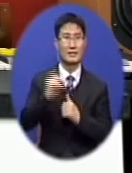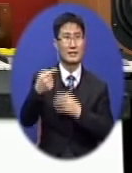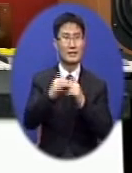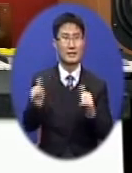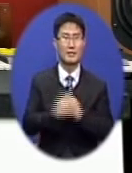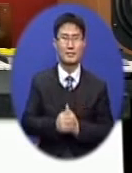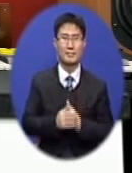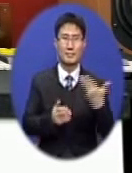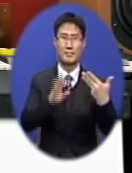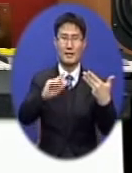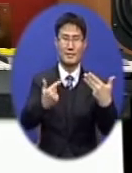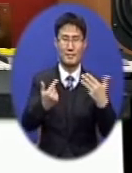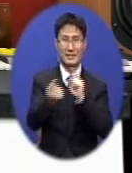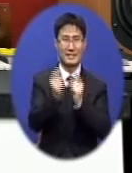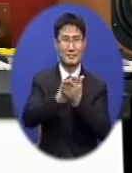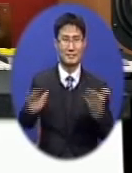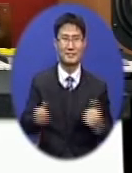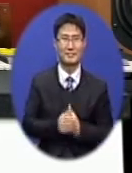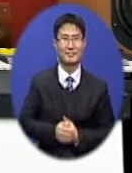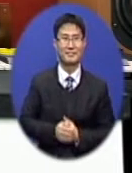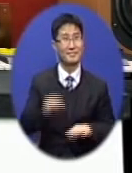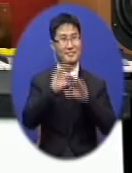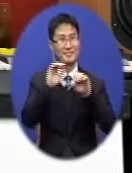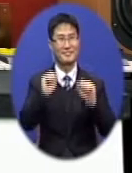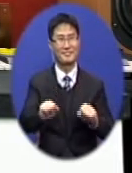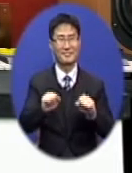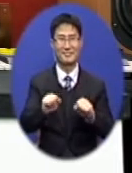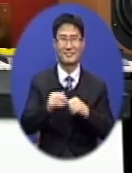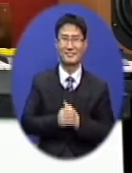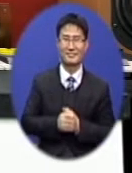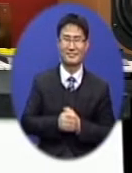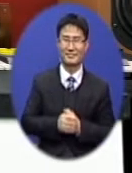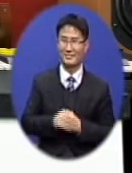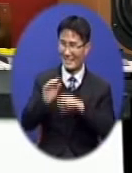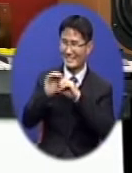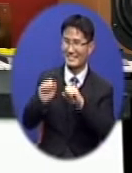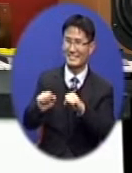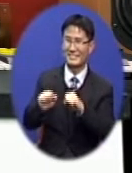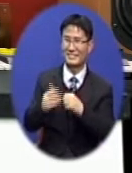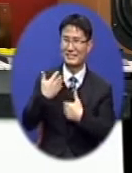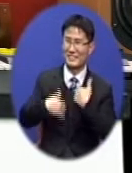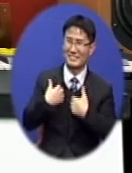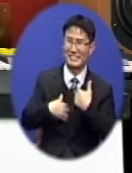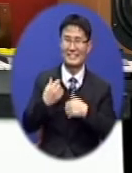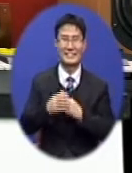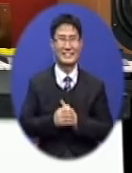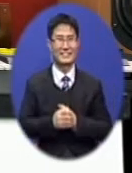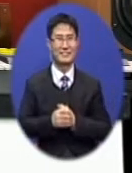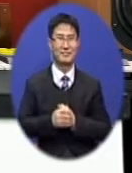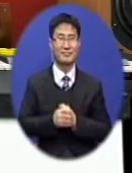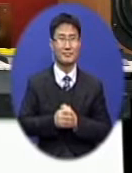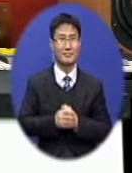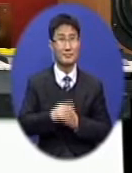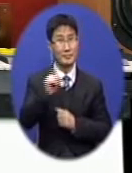네. 분 참가번호 8번 만나보겠습니다. 네. 안녕하세요. 네, 안녕하세요. 아유, 반갑습니다. 네.